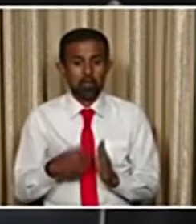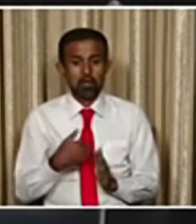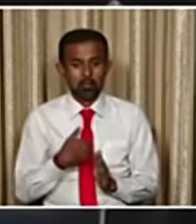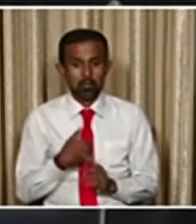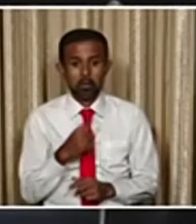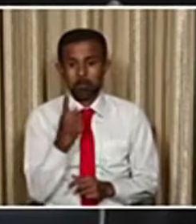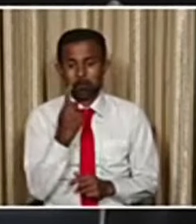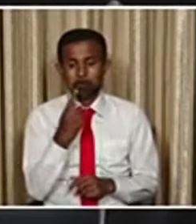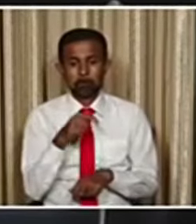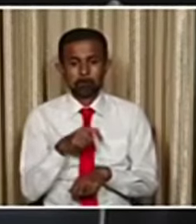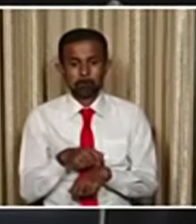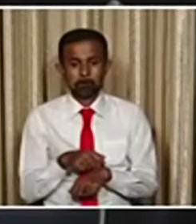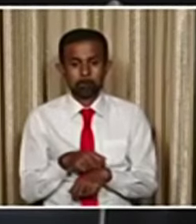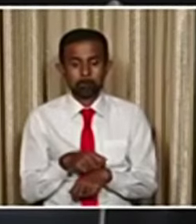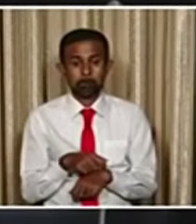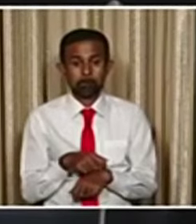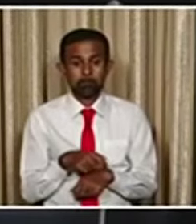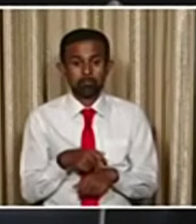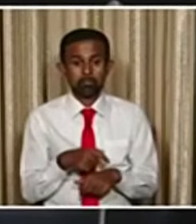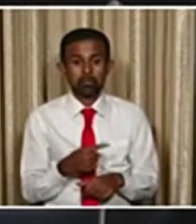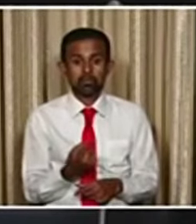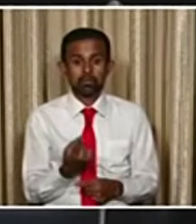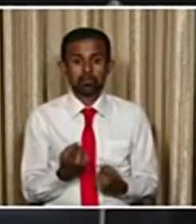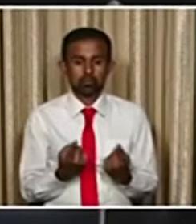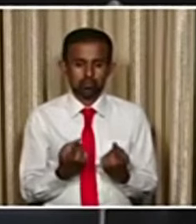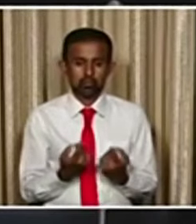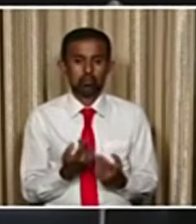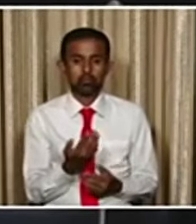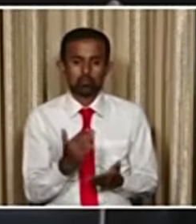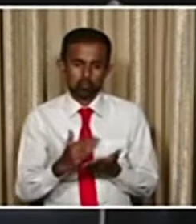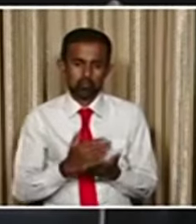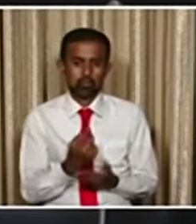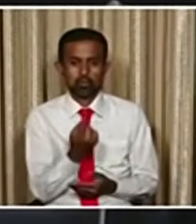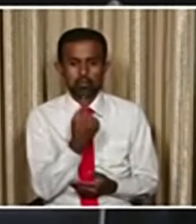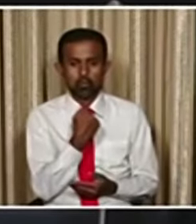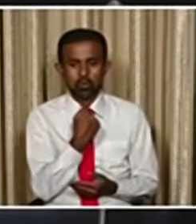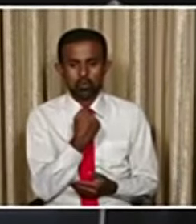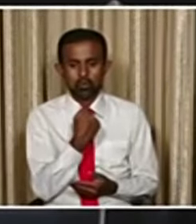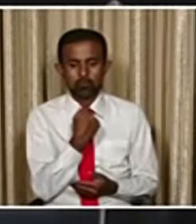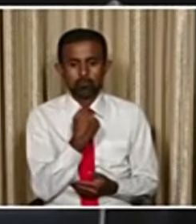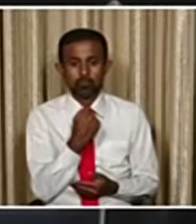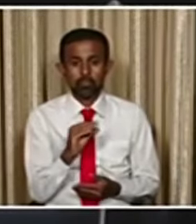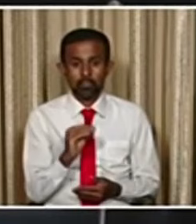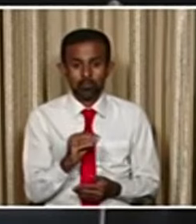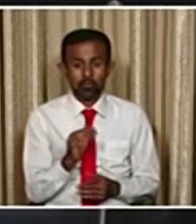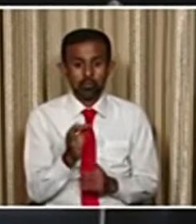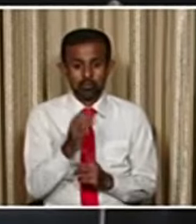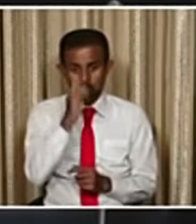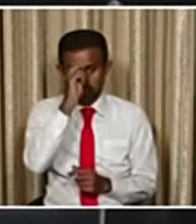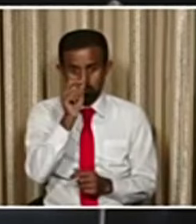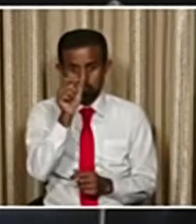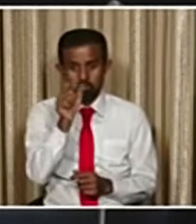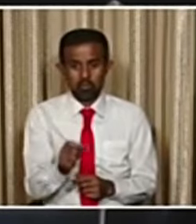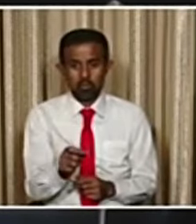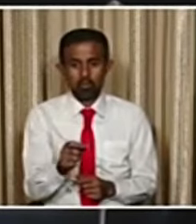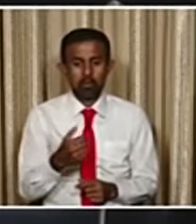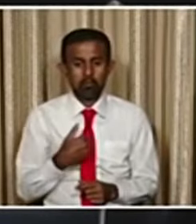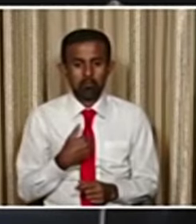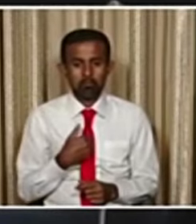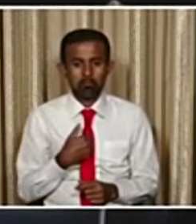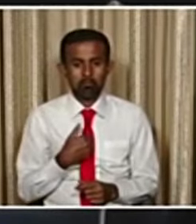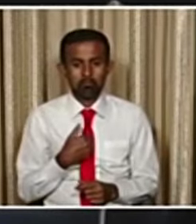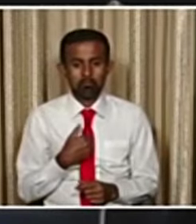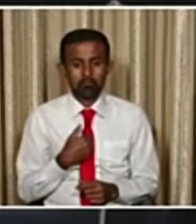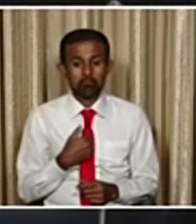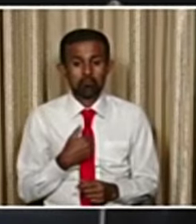ಬಟ್ ಟು ಮೈ ಕ್ರೆಡಿಟ್ ಆನರಬಲ್ ಪ್ರೆಸಿಡೆಂಟ್ ಐ ವಾಸ್ ಪ್ರೂವನ್ ರೈಟ್ ಎವ್ರಿವನ್ ಎಲ್ಸ್ ವಾಸ್ ಪ್ರೂವನ್